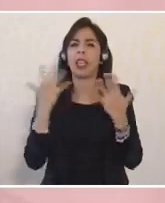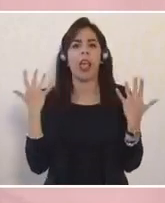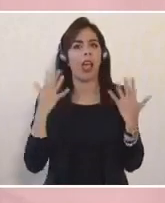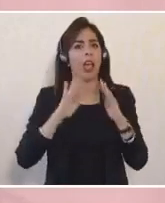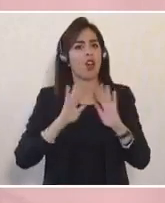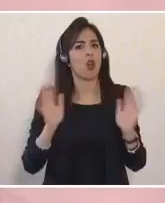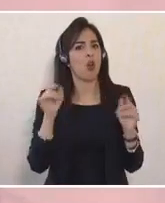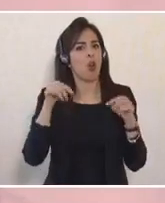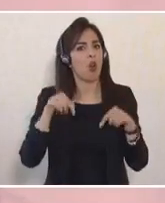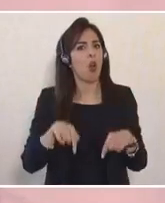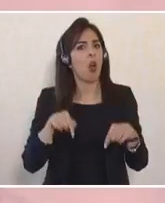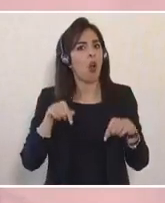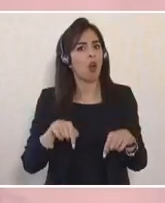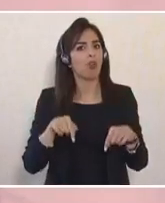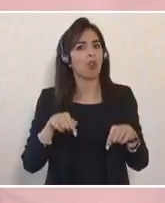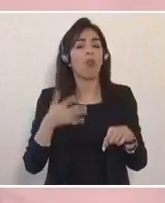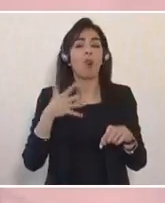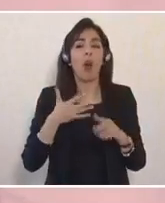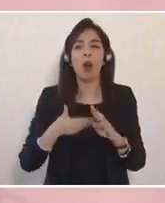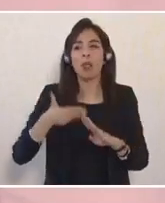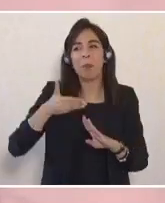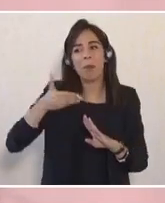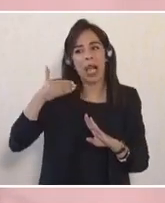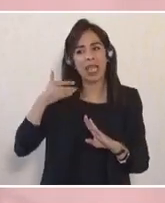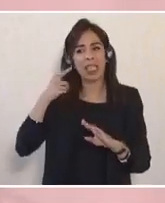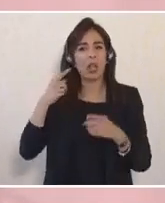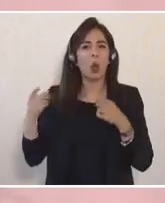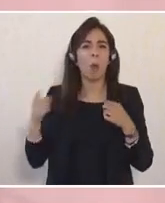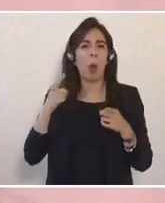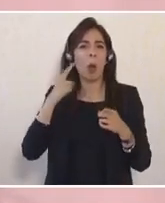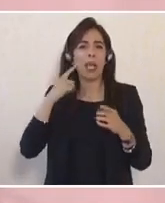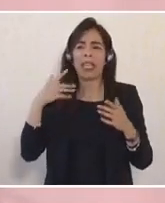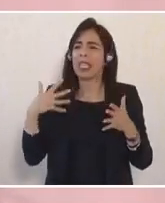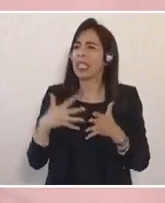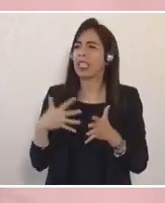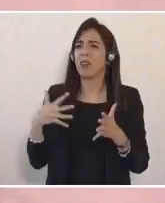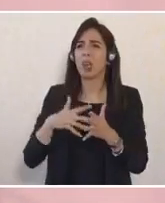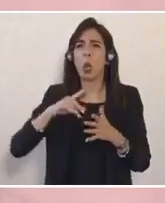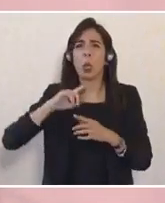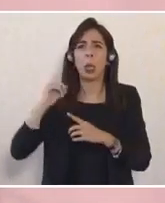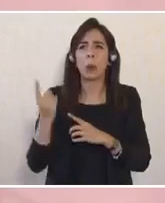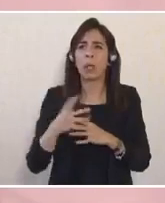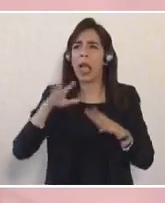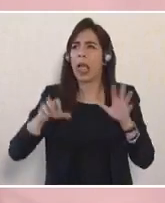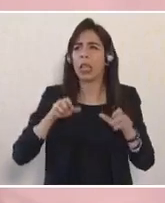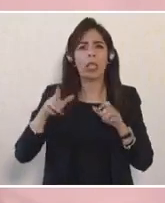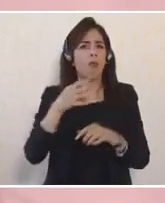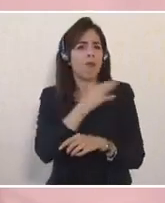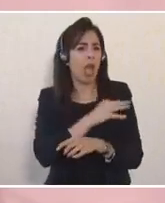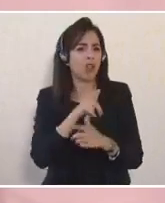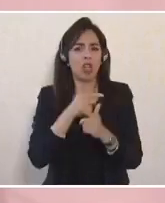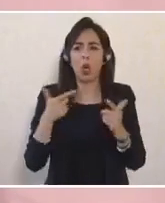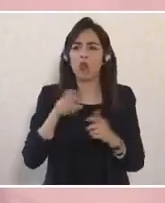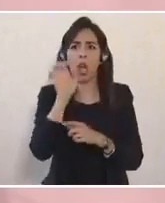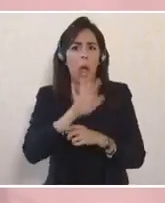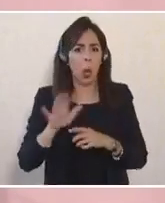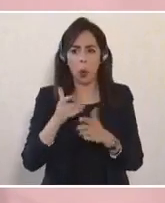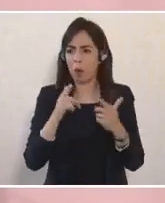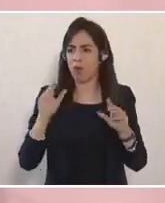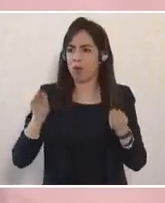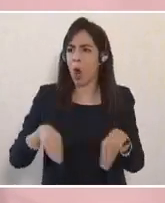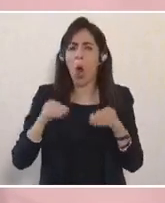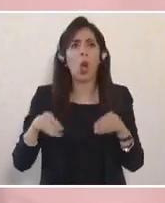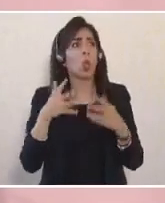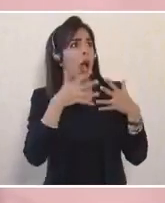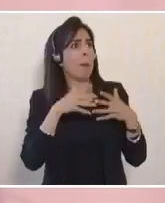delle inequità che sono avvenute nel periodo più difficile, quando non c'erano vaccini per l'Europa, non c'erano ancora vaccini